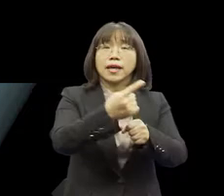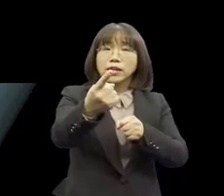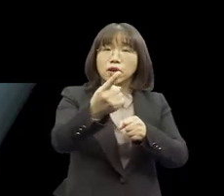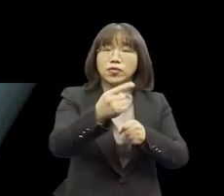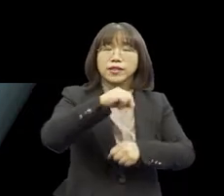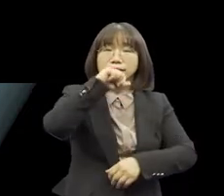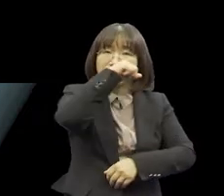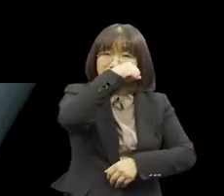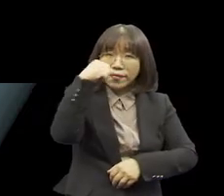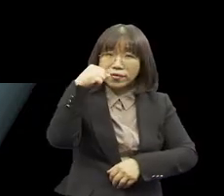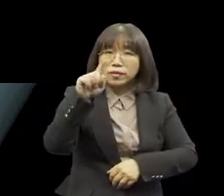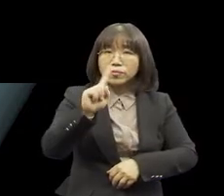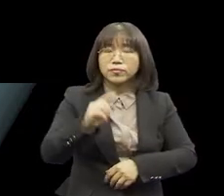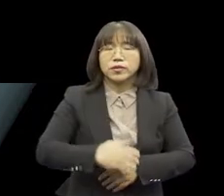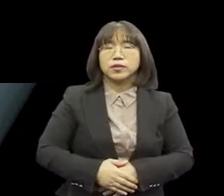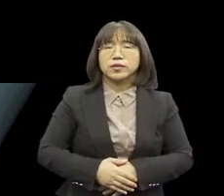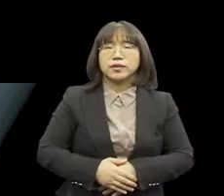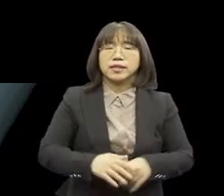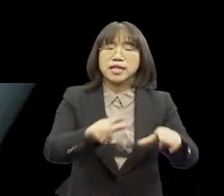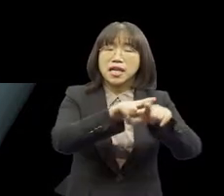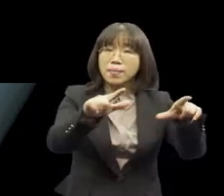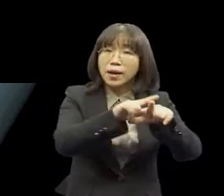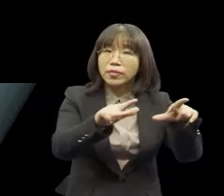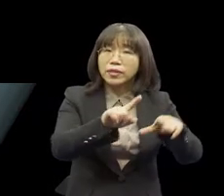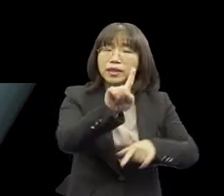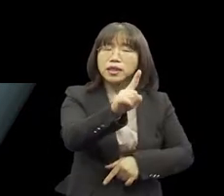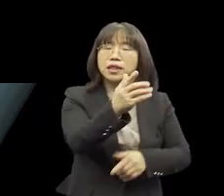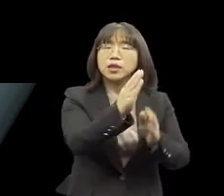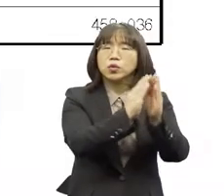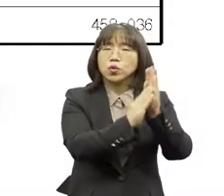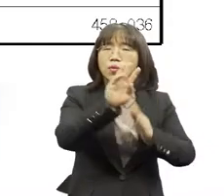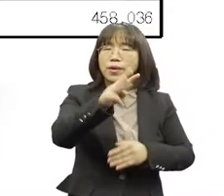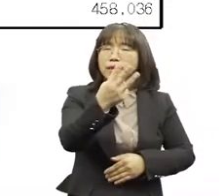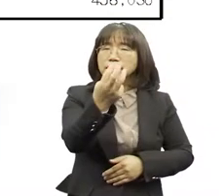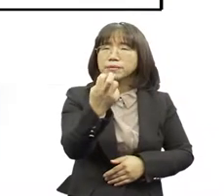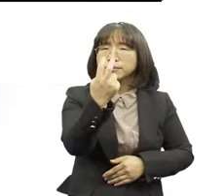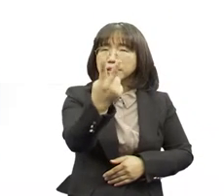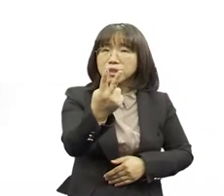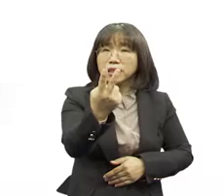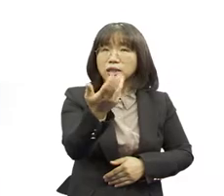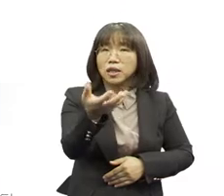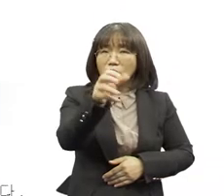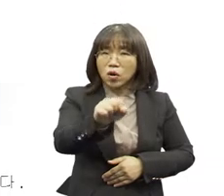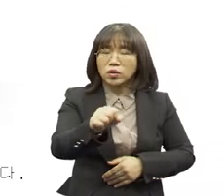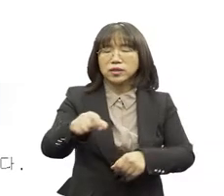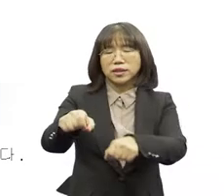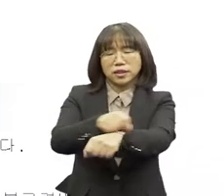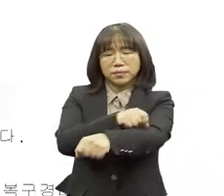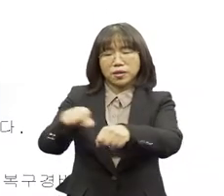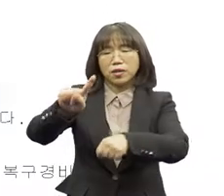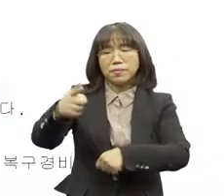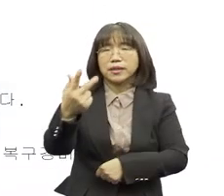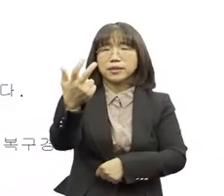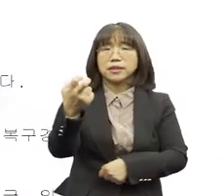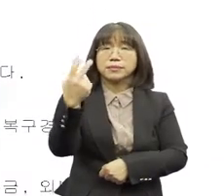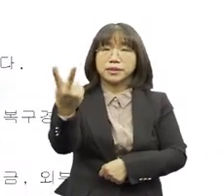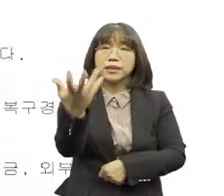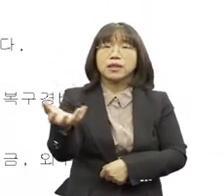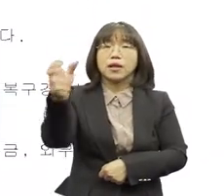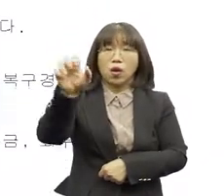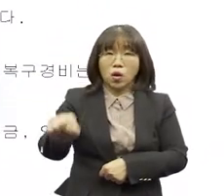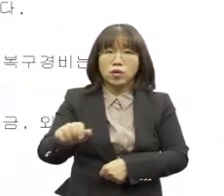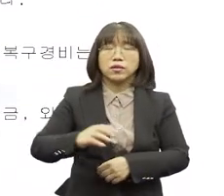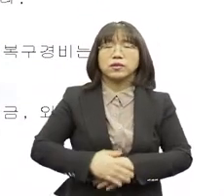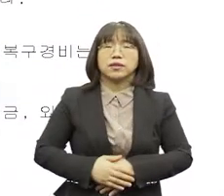2021년 예사 들 회계 별로 살펴보면 일반 획의 1조 130 이어 특별 회계 172억